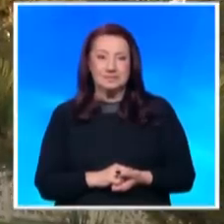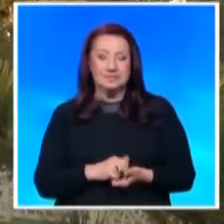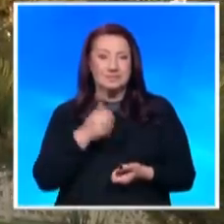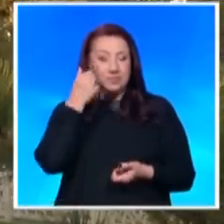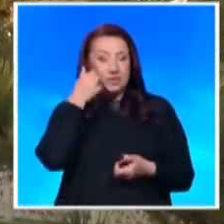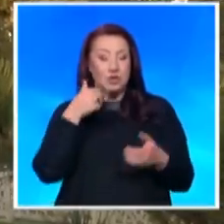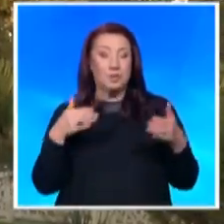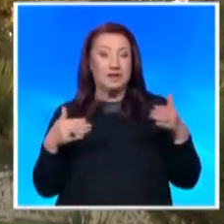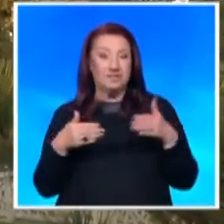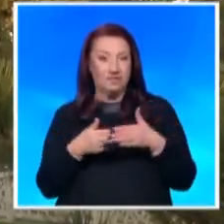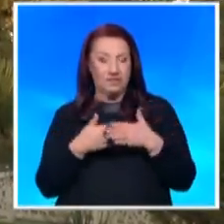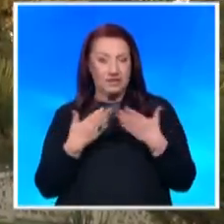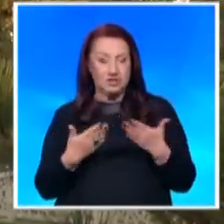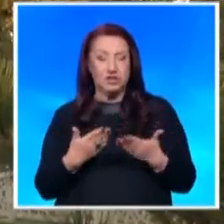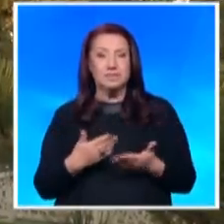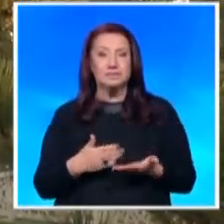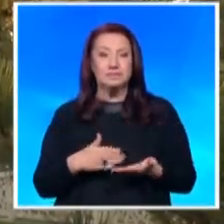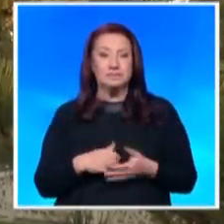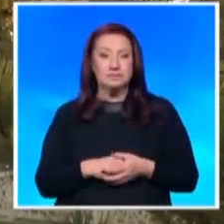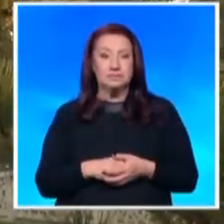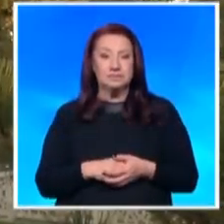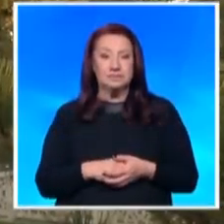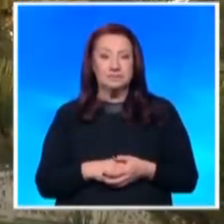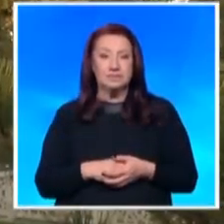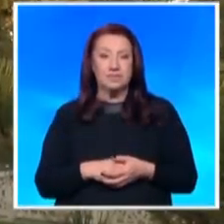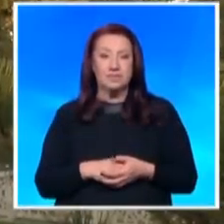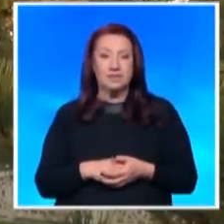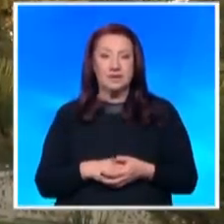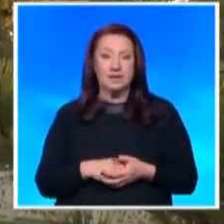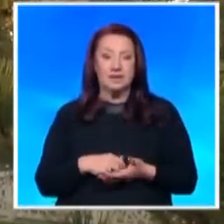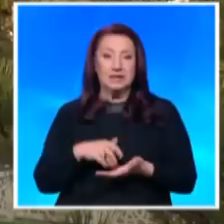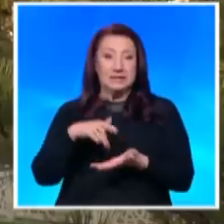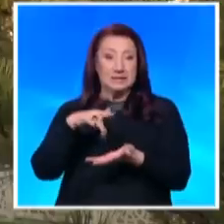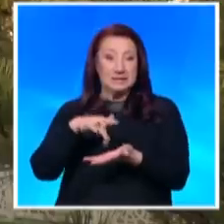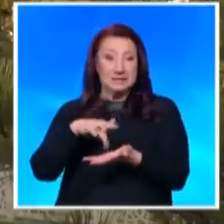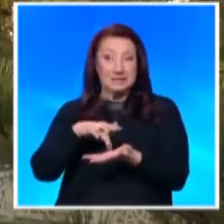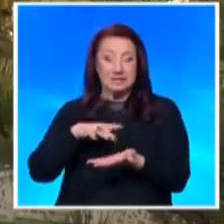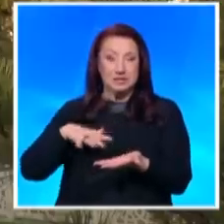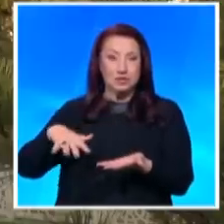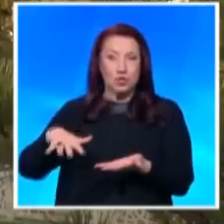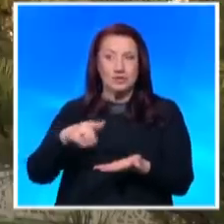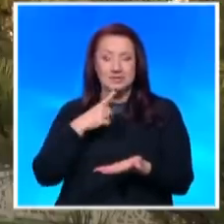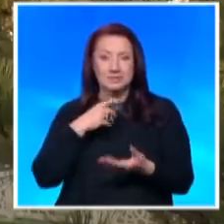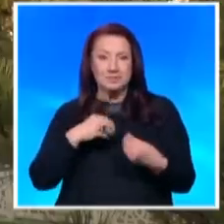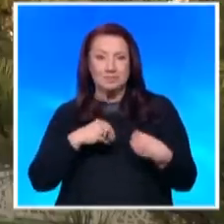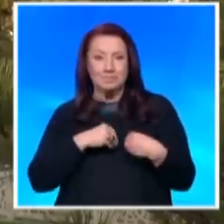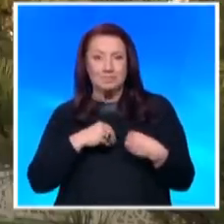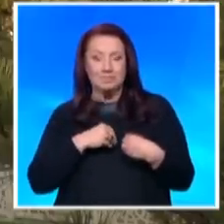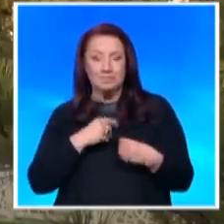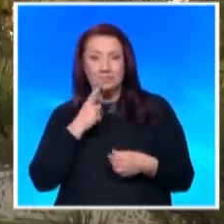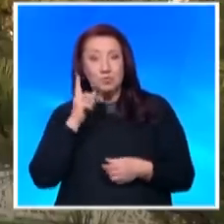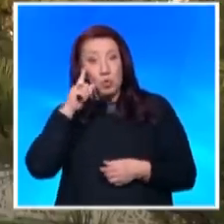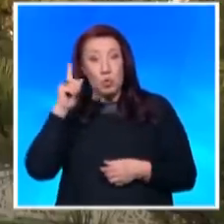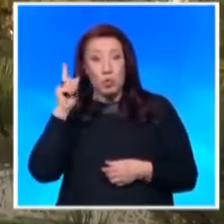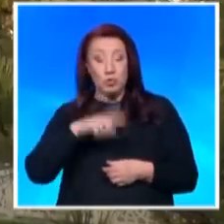Добър вечер, Вики. Столицата нейният пулс е определен от мисълта за утрешния ден, в който 64 милиона турци ще могат да отидат